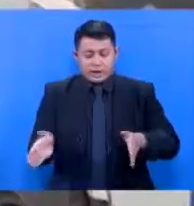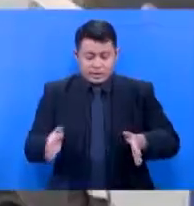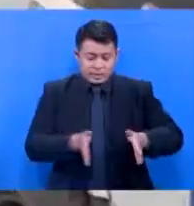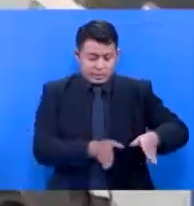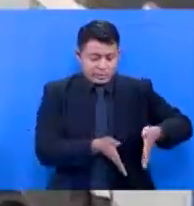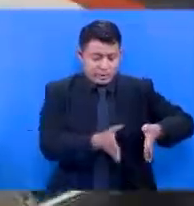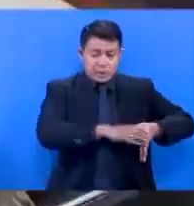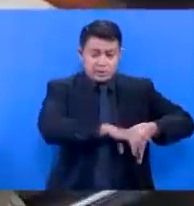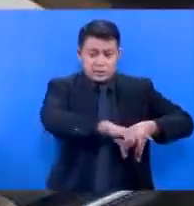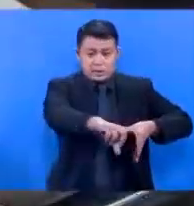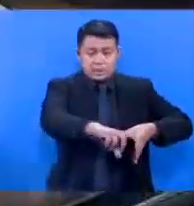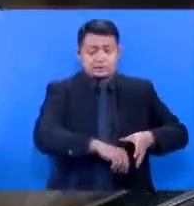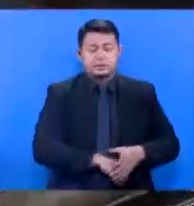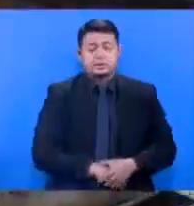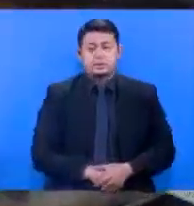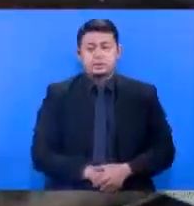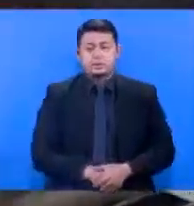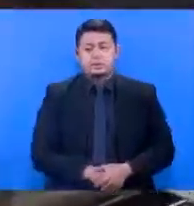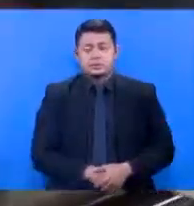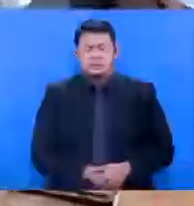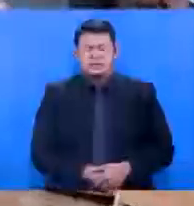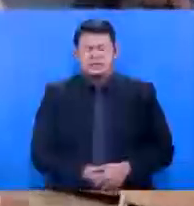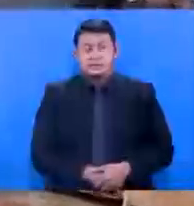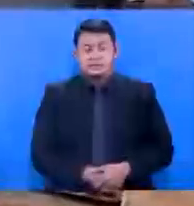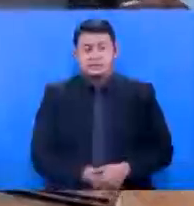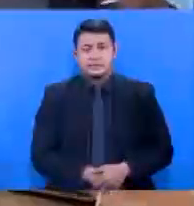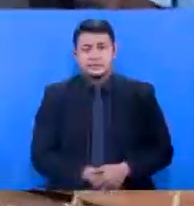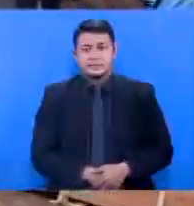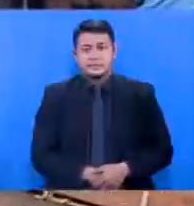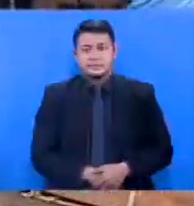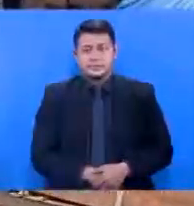jalan. Rizky Ihtiar Yahya, Jakarta.